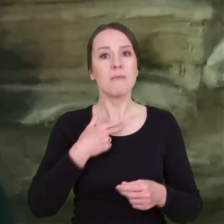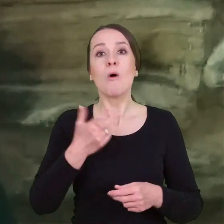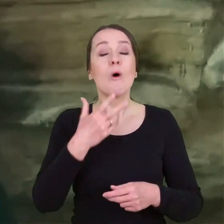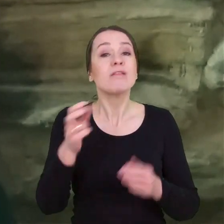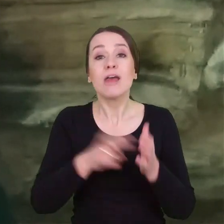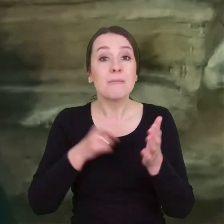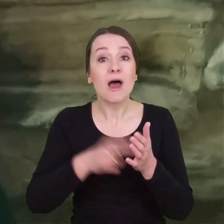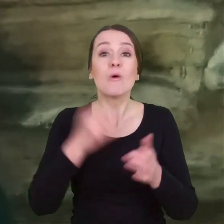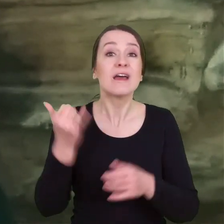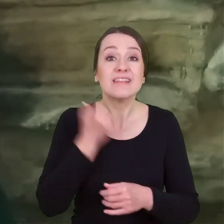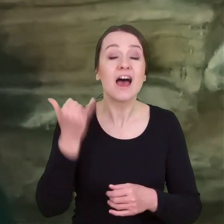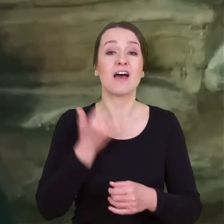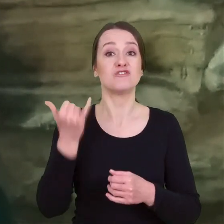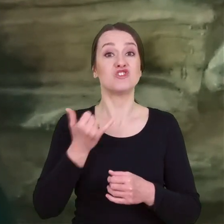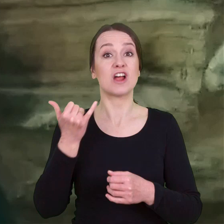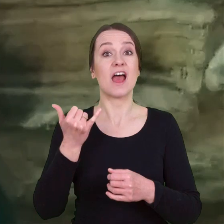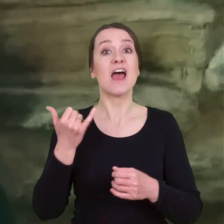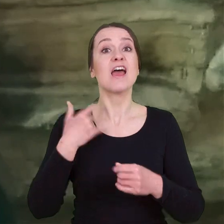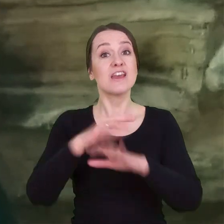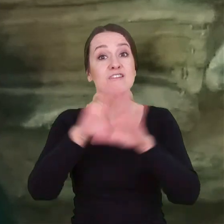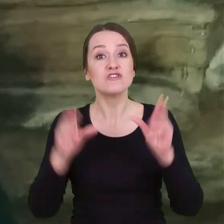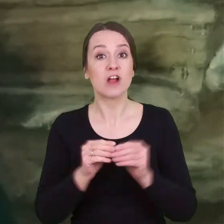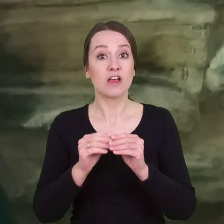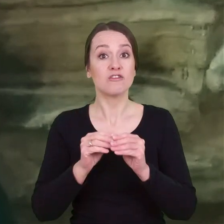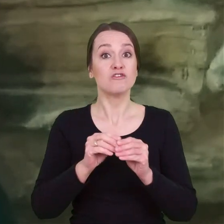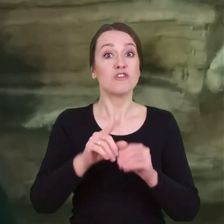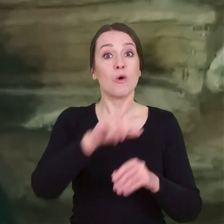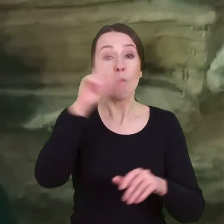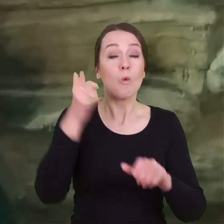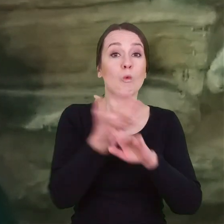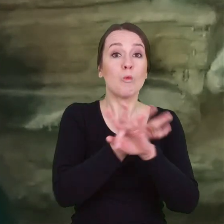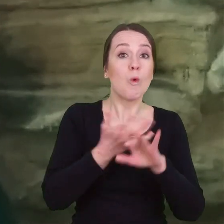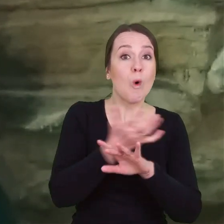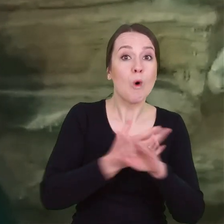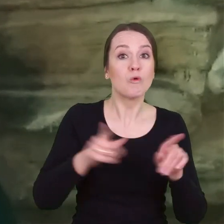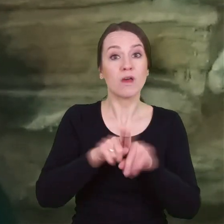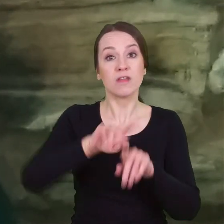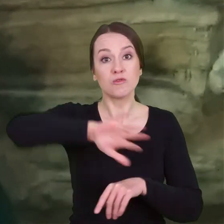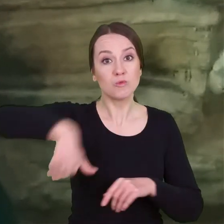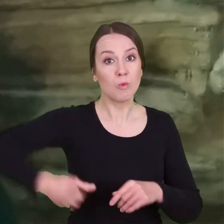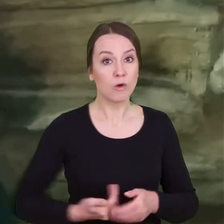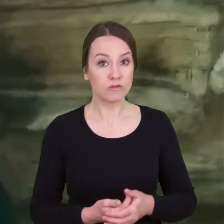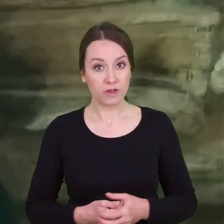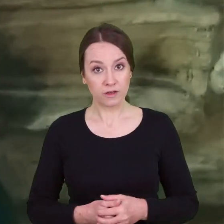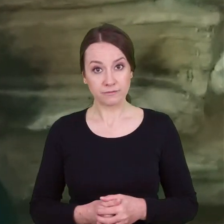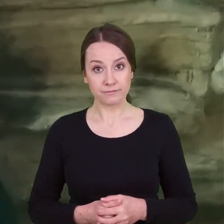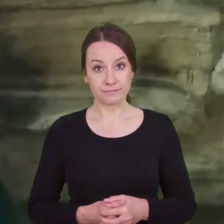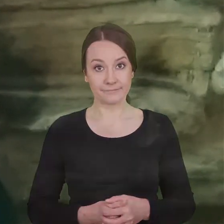i oszustów, i złodziei.